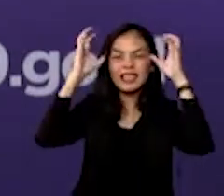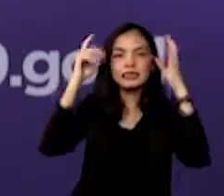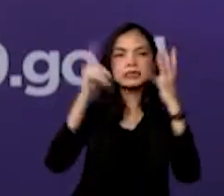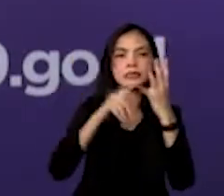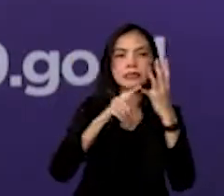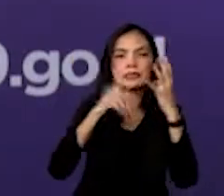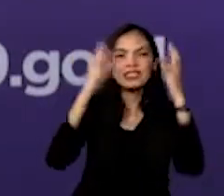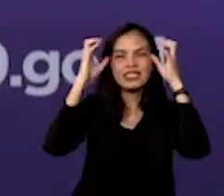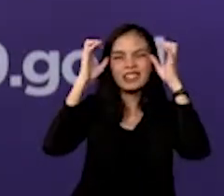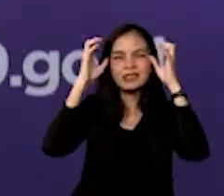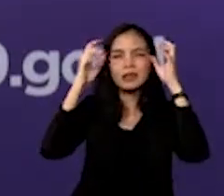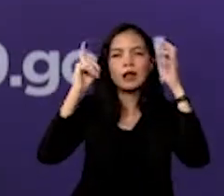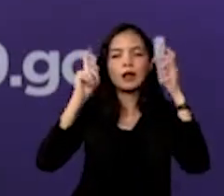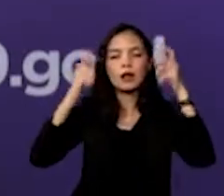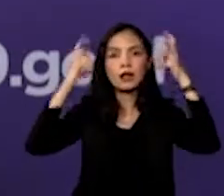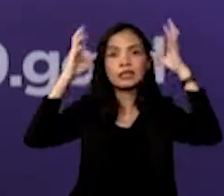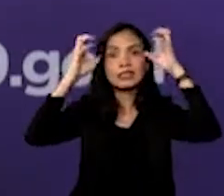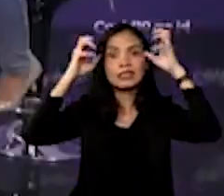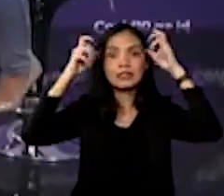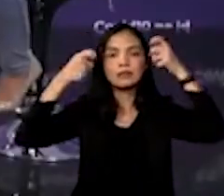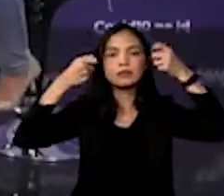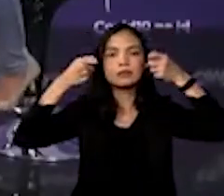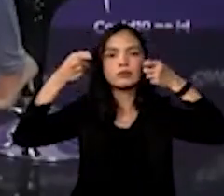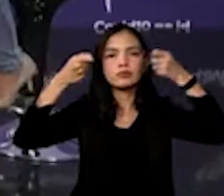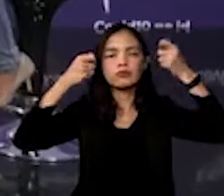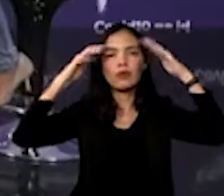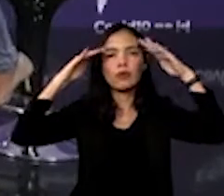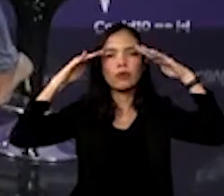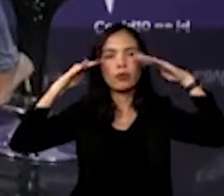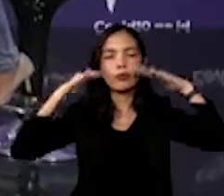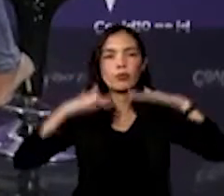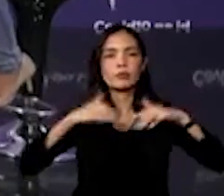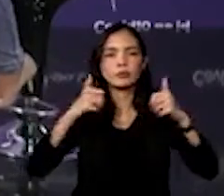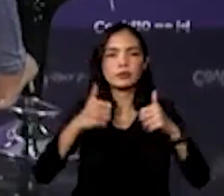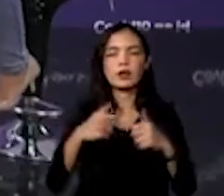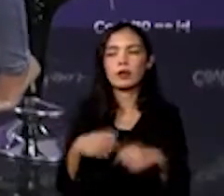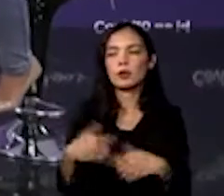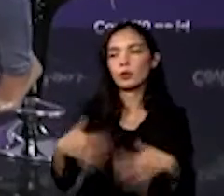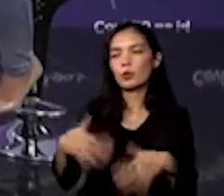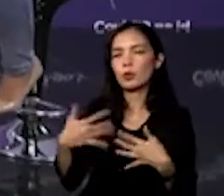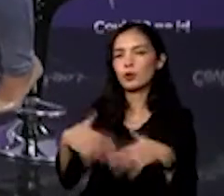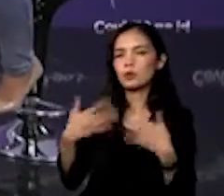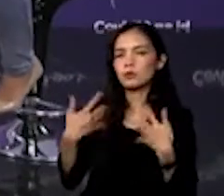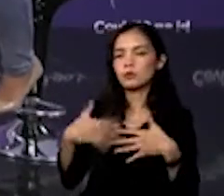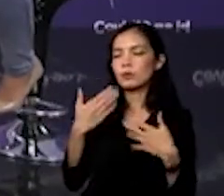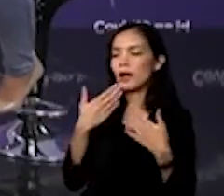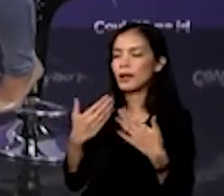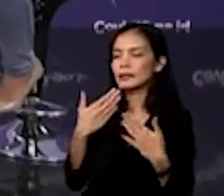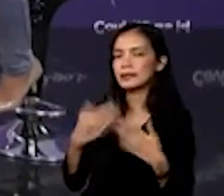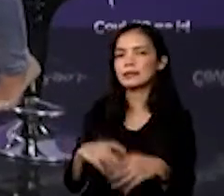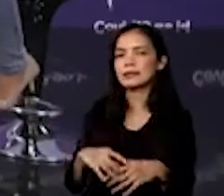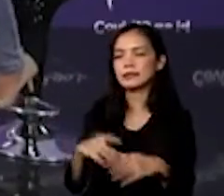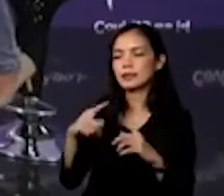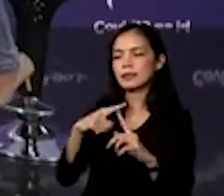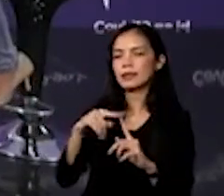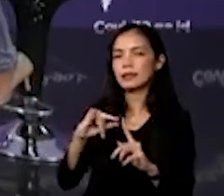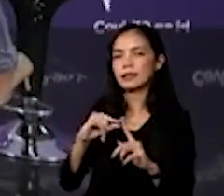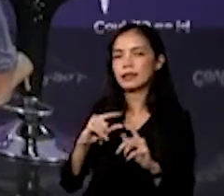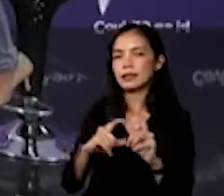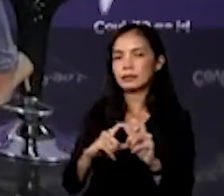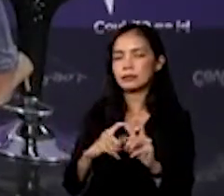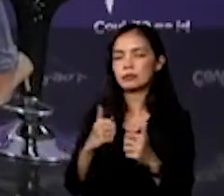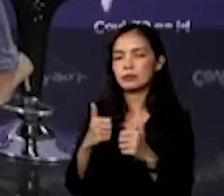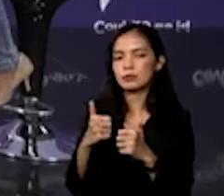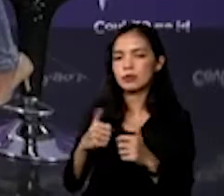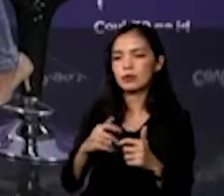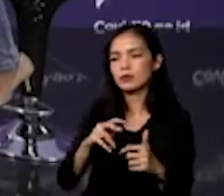dikendalikan Oke terima kasih Dr Ari luar biasa tipsnya selanjutnya aku juga mau minta tips nih dari yang